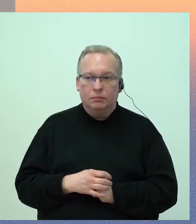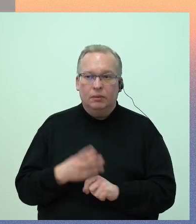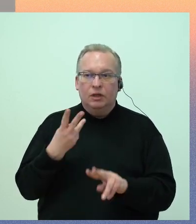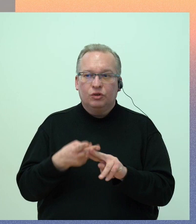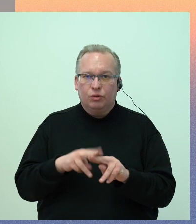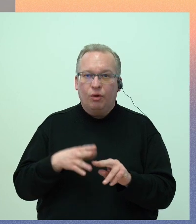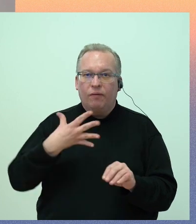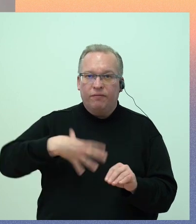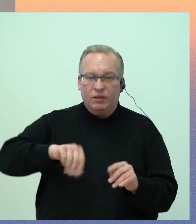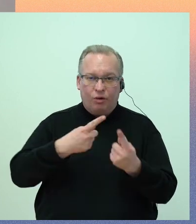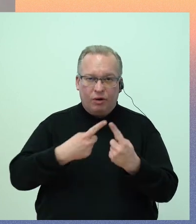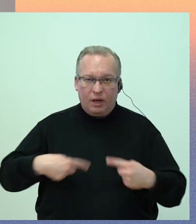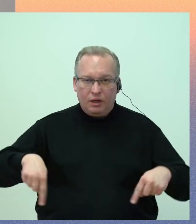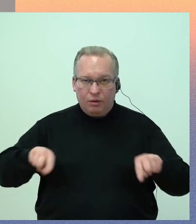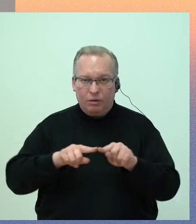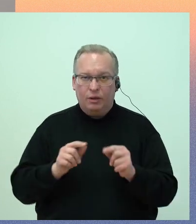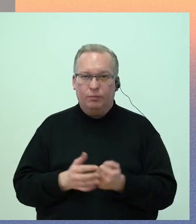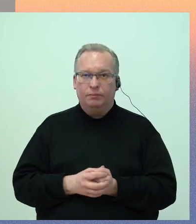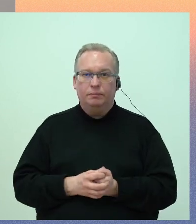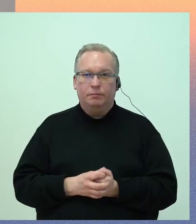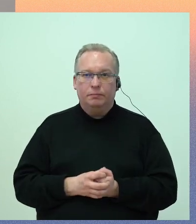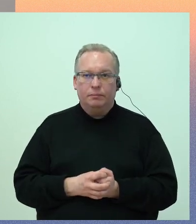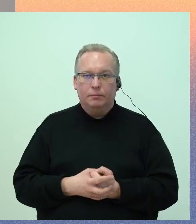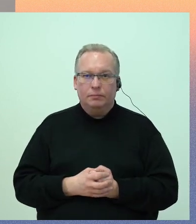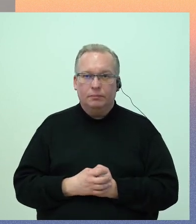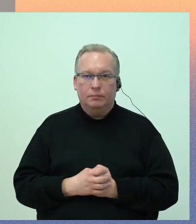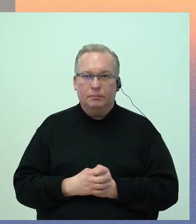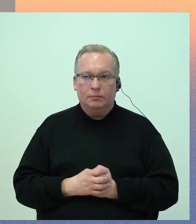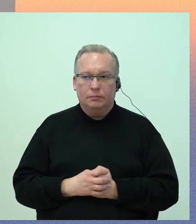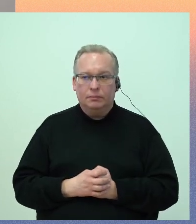tos viso regiono perspektyvos.